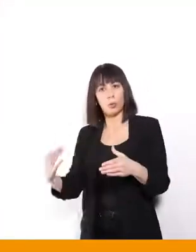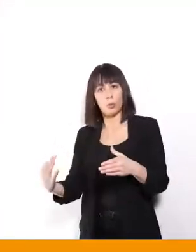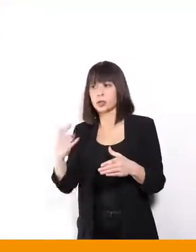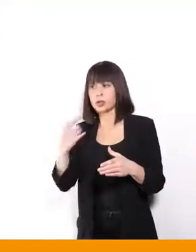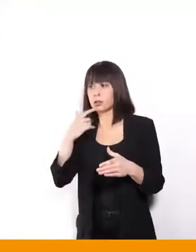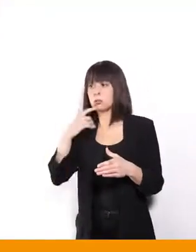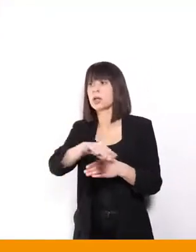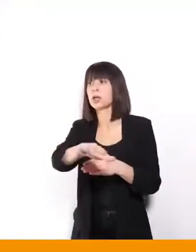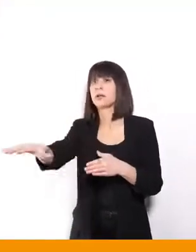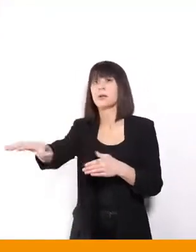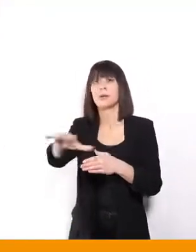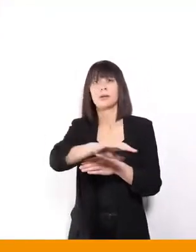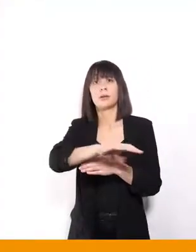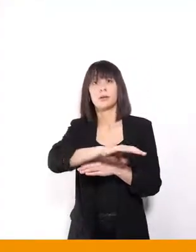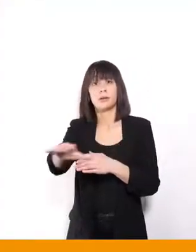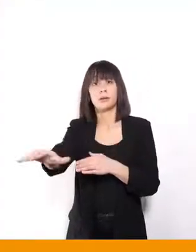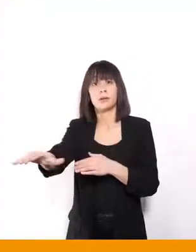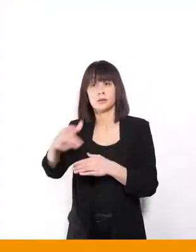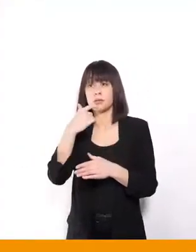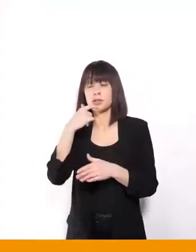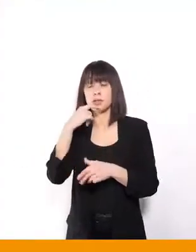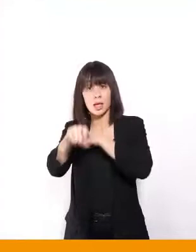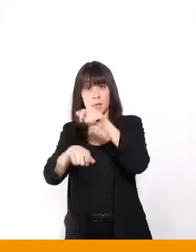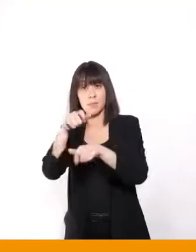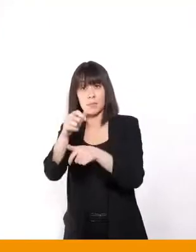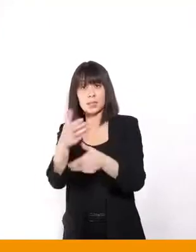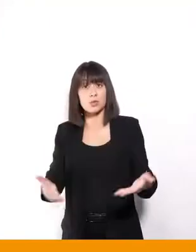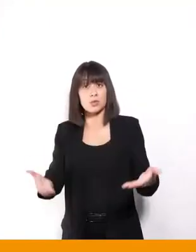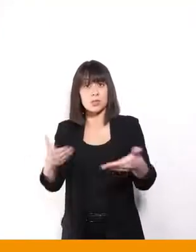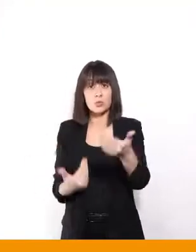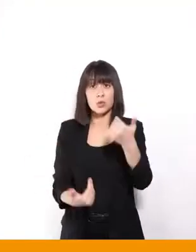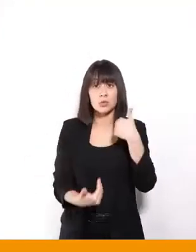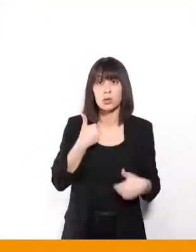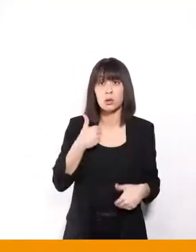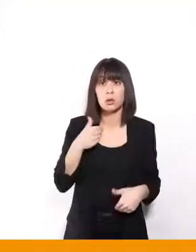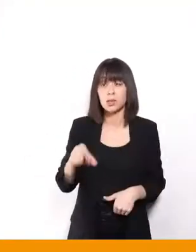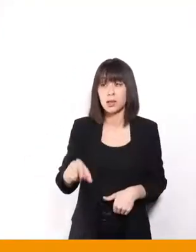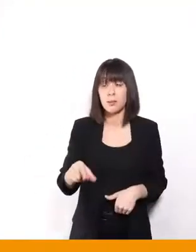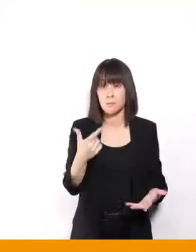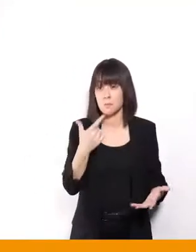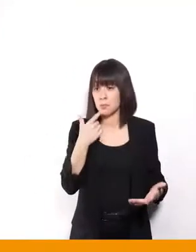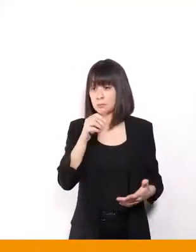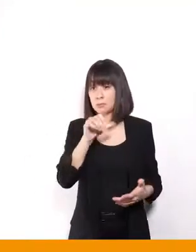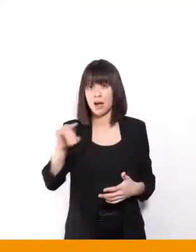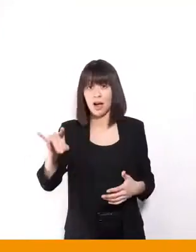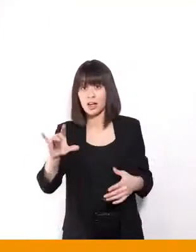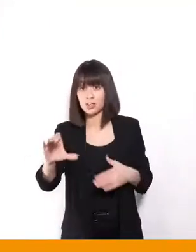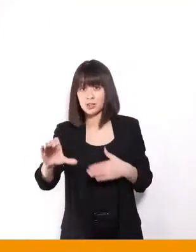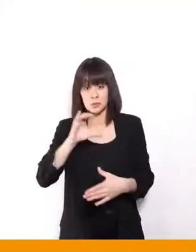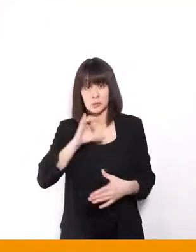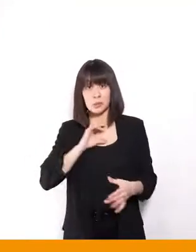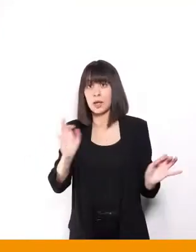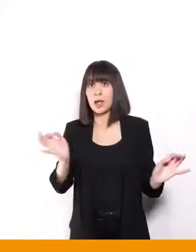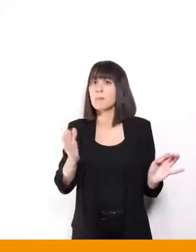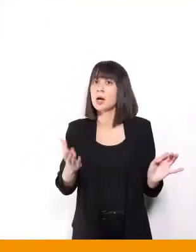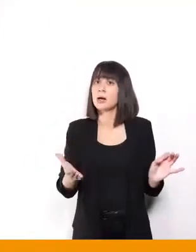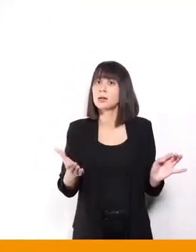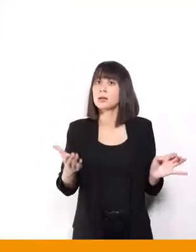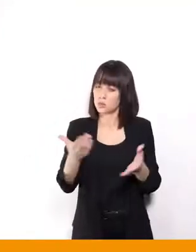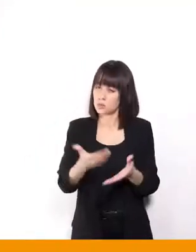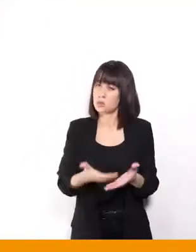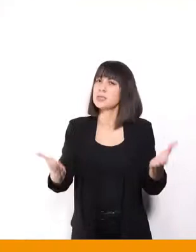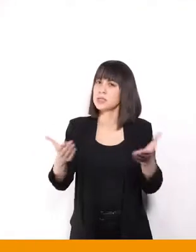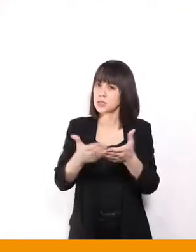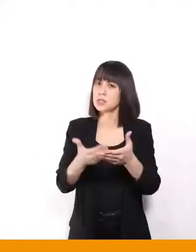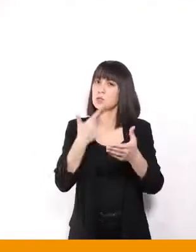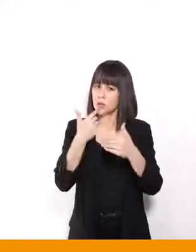personnes qui peuvent se retrouver en situation de handicap et n'étant pas soutenues par l'AH, se retrouvent en situation de